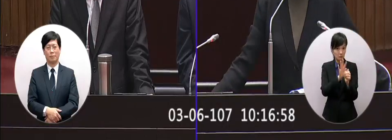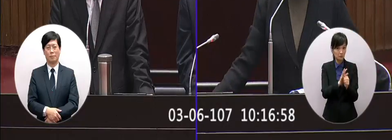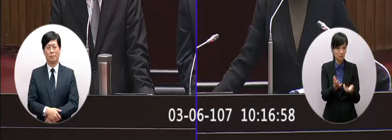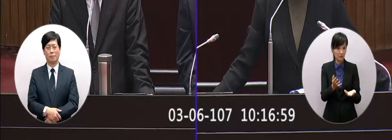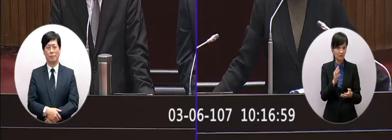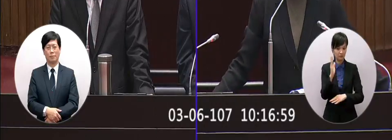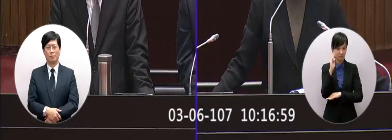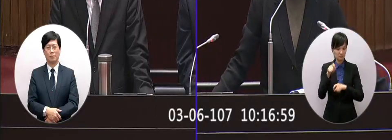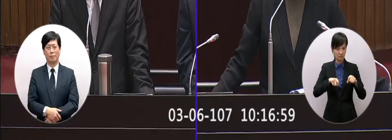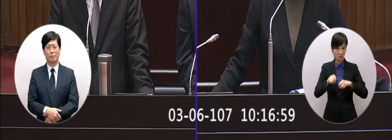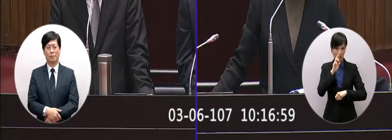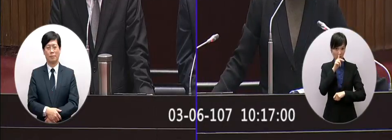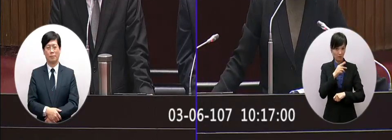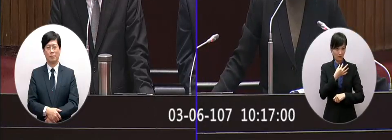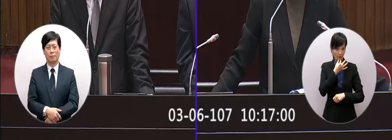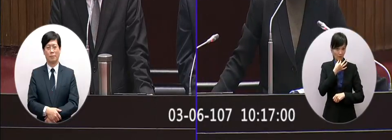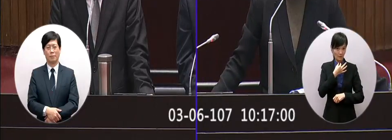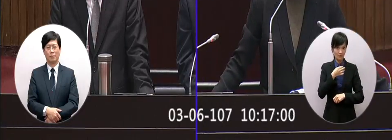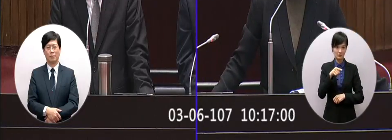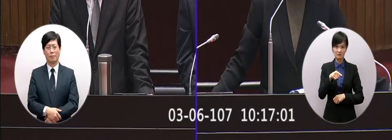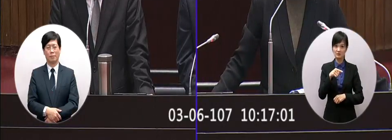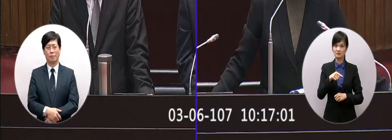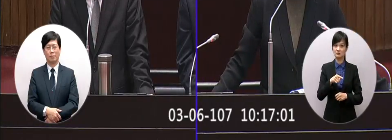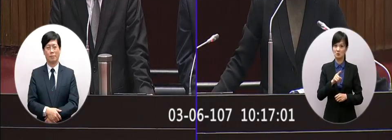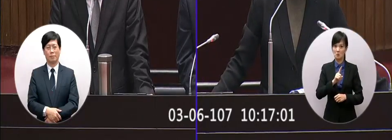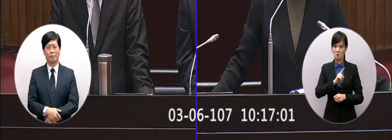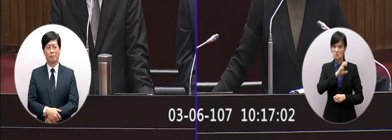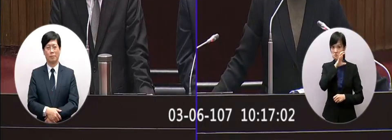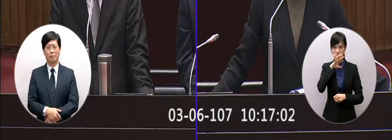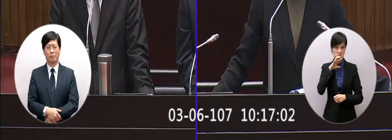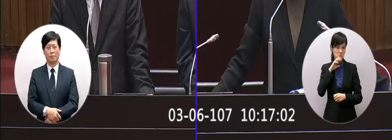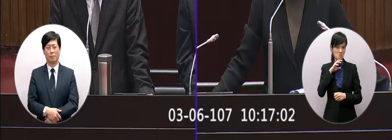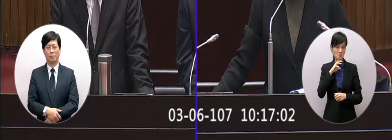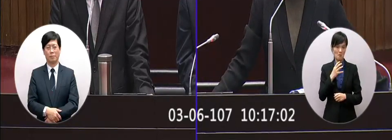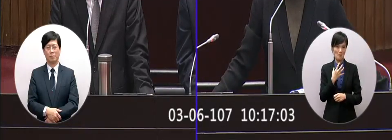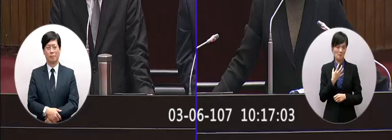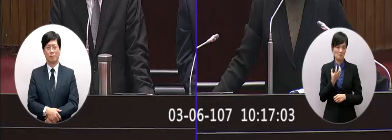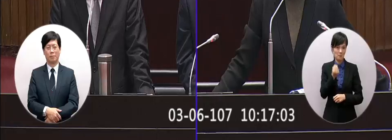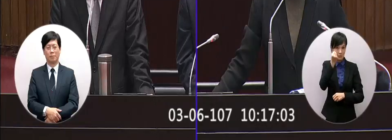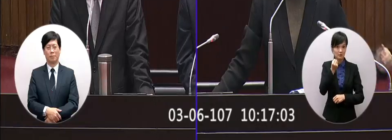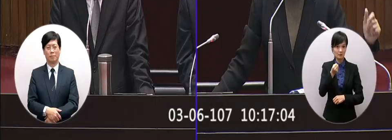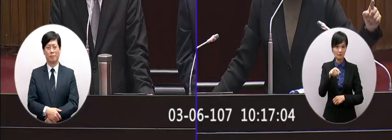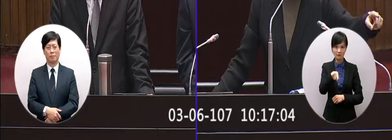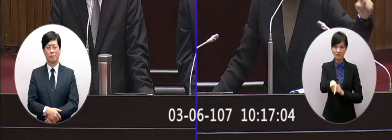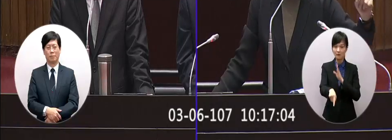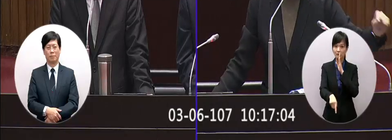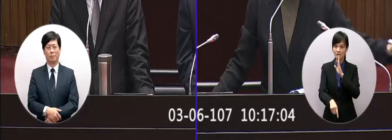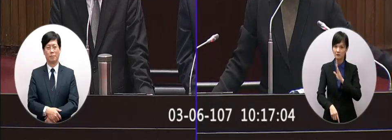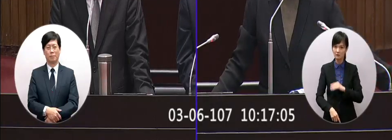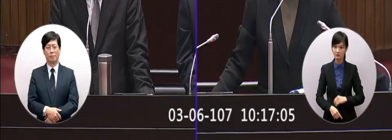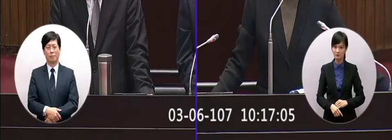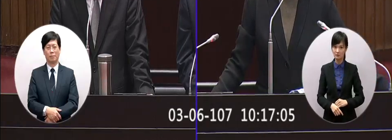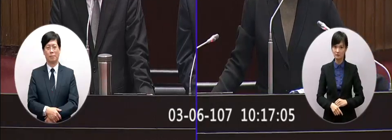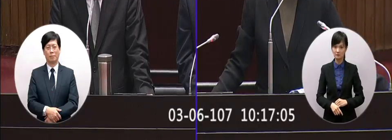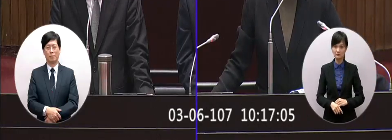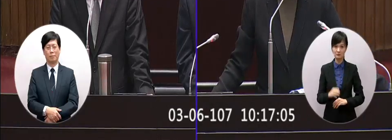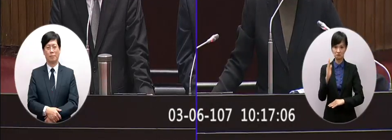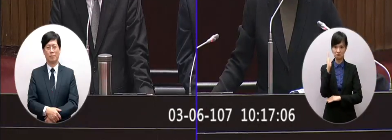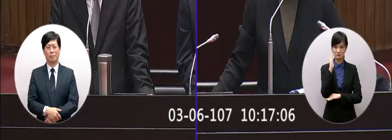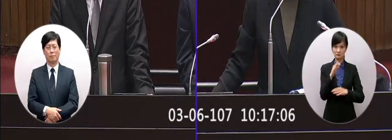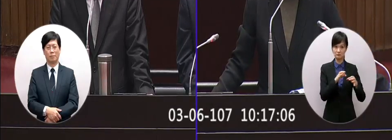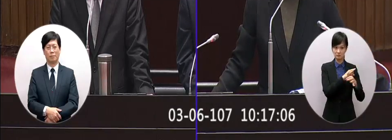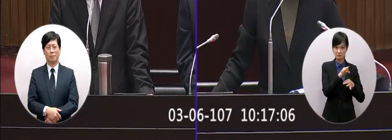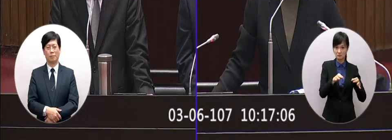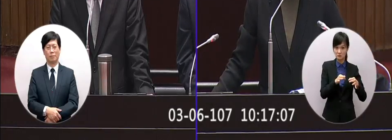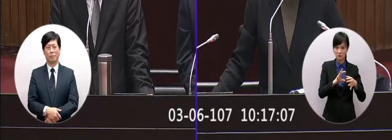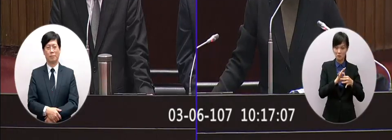错误，这不是独裁。什么是独裁？顾大主委，政经不分离很严